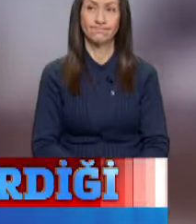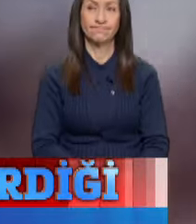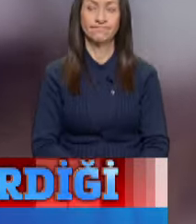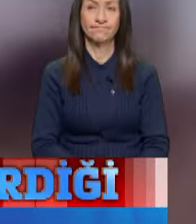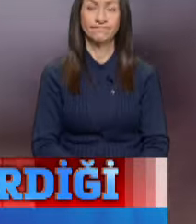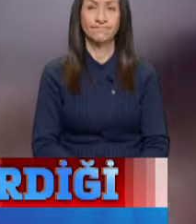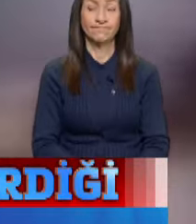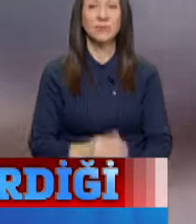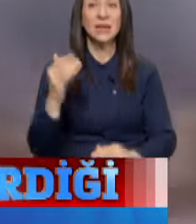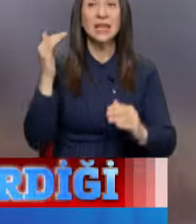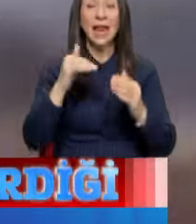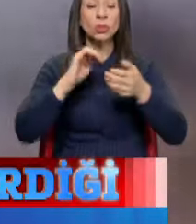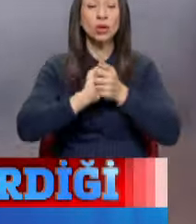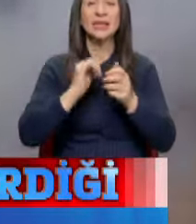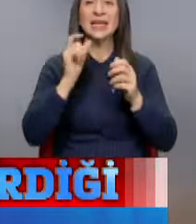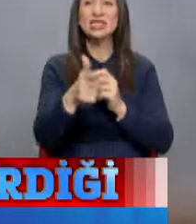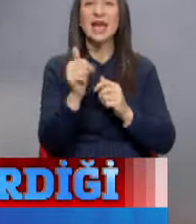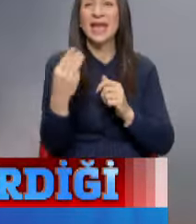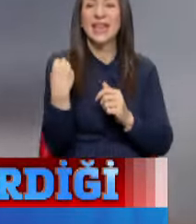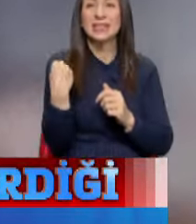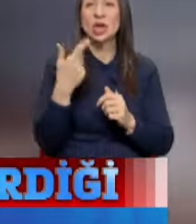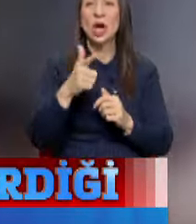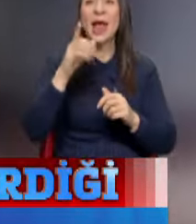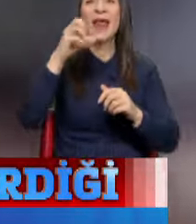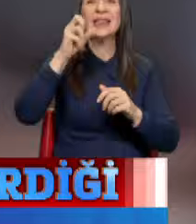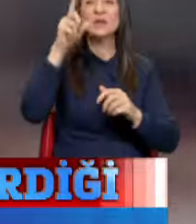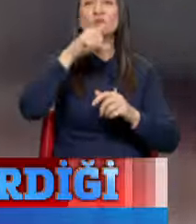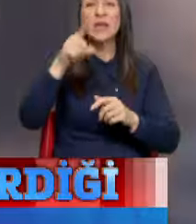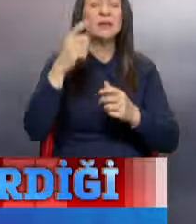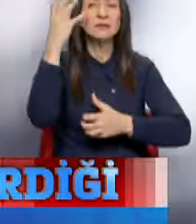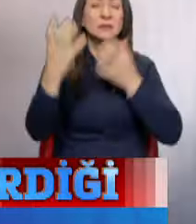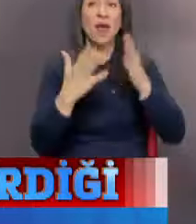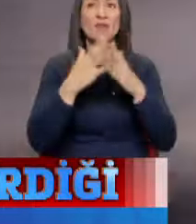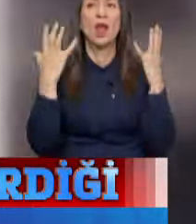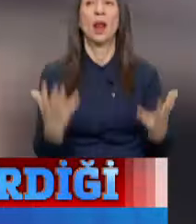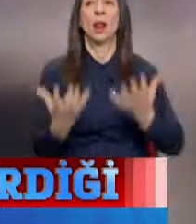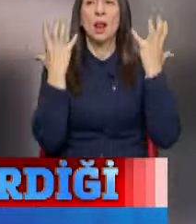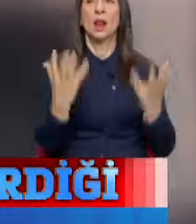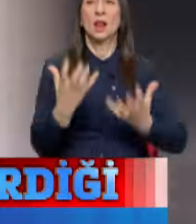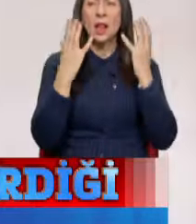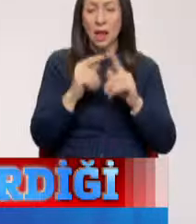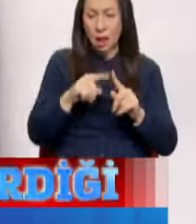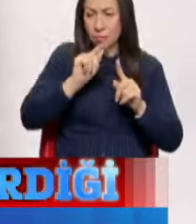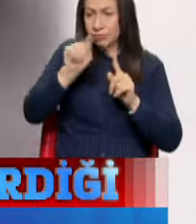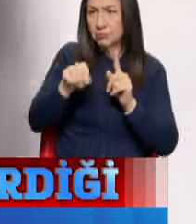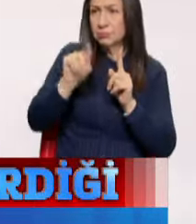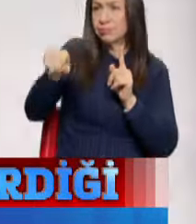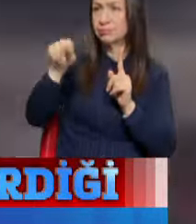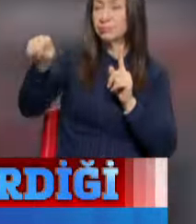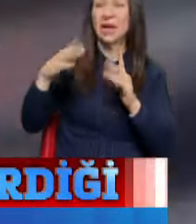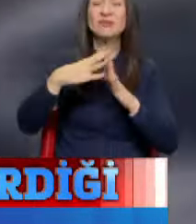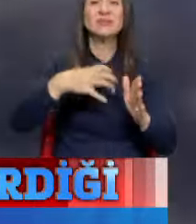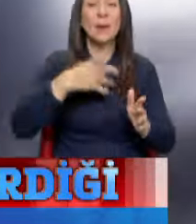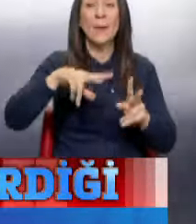abi gelen dos ilçesine bağlı Yenice köyünde elektrik kontan çıkan yangın evi yaktı alevler yandaki evlere de sıçradı ev